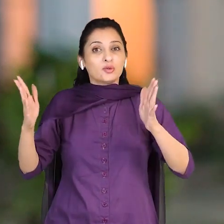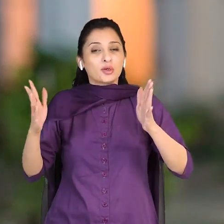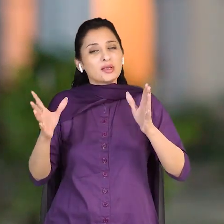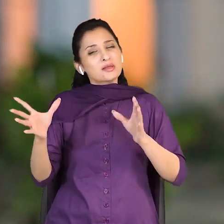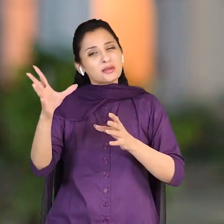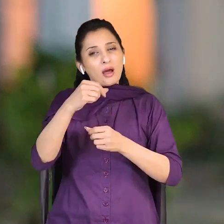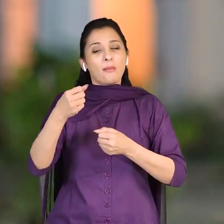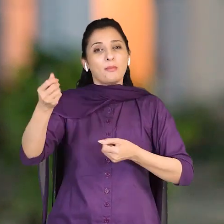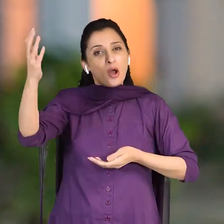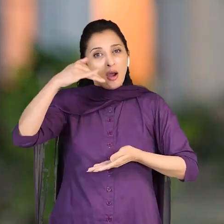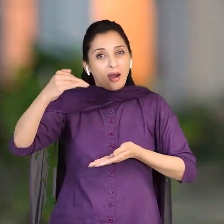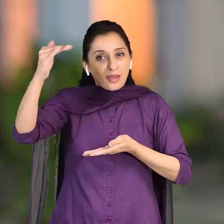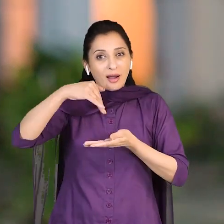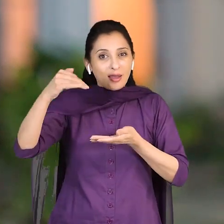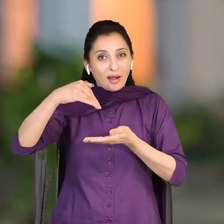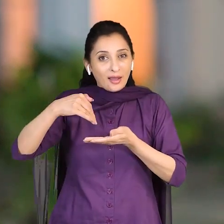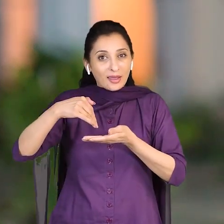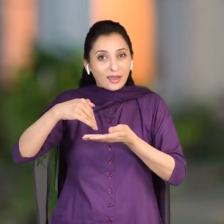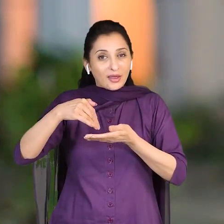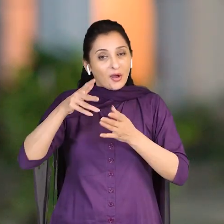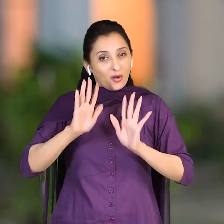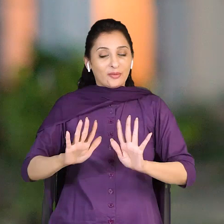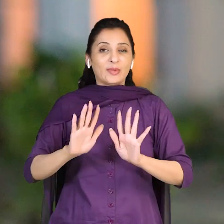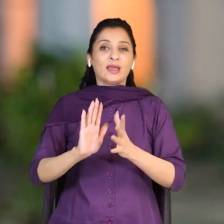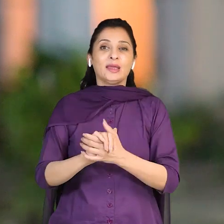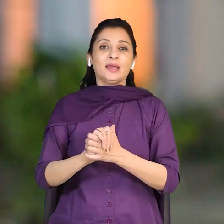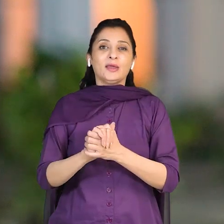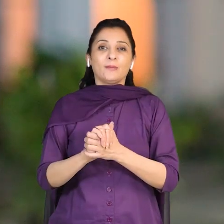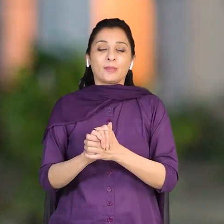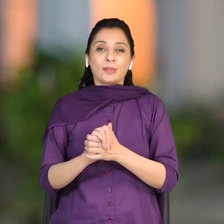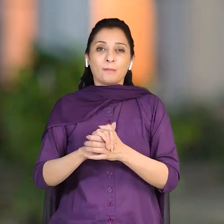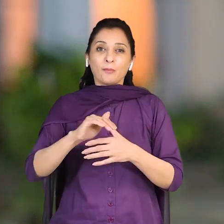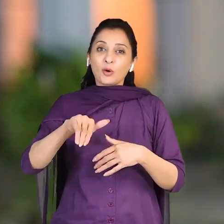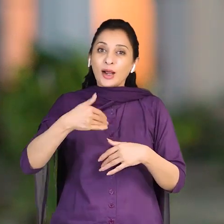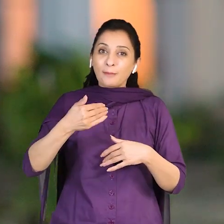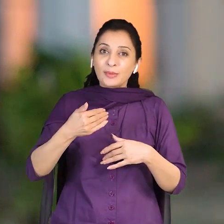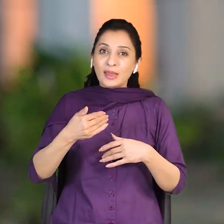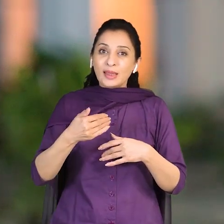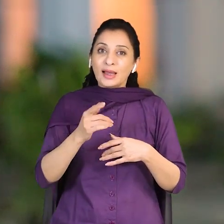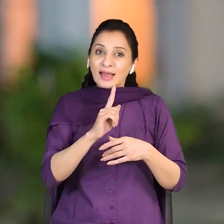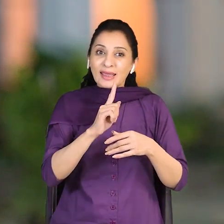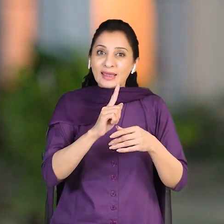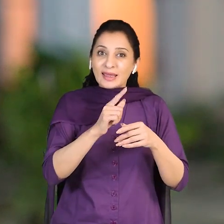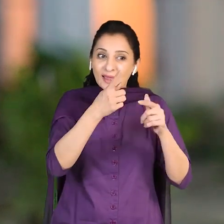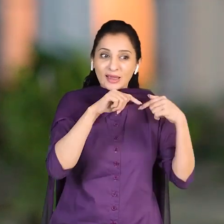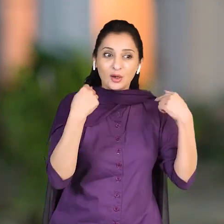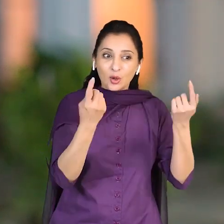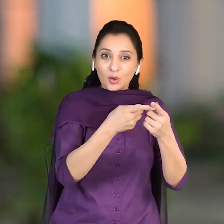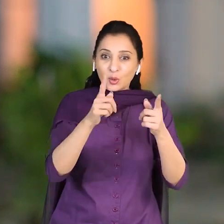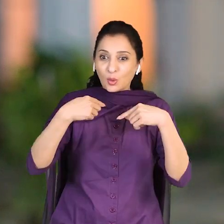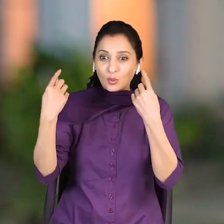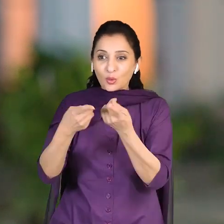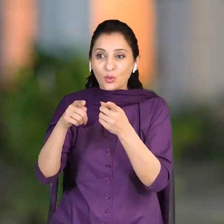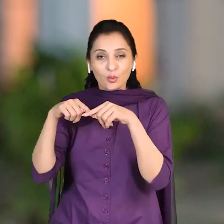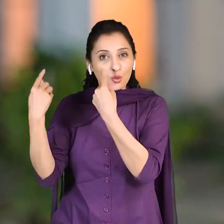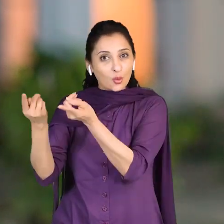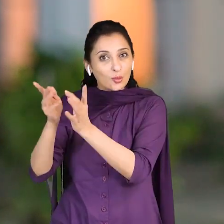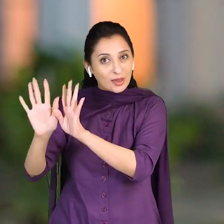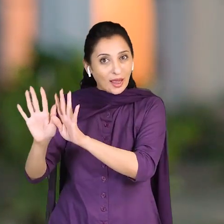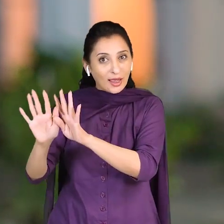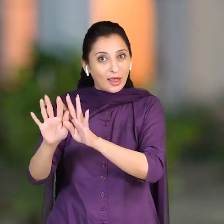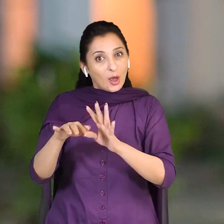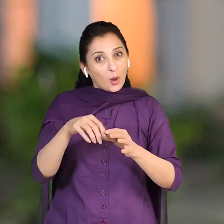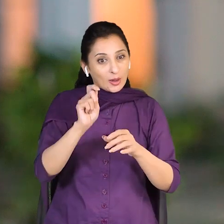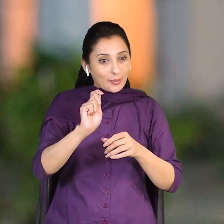PIFD और पैन एशिया, इस तरह के सारे लोग हमारे पास वहाँ मौजूद हैं जिन्होंने अपने एक-एक हुजरा लिया हुआ है और